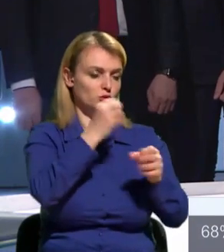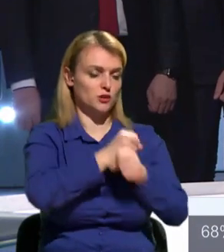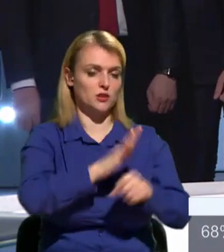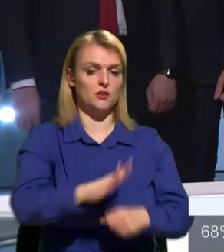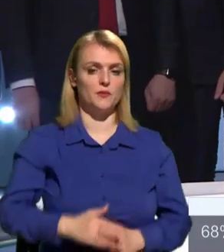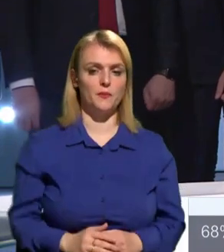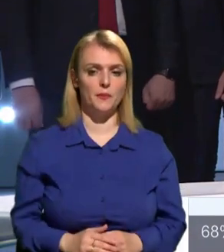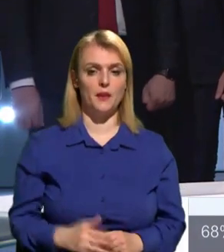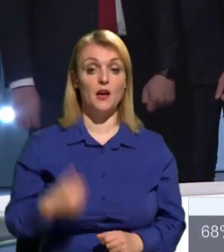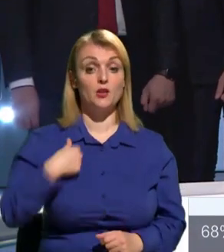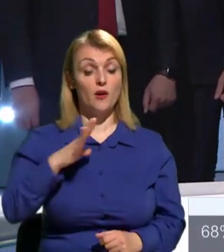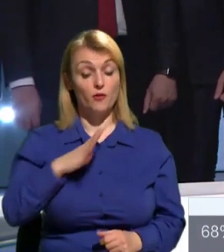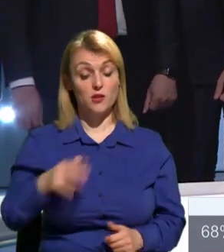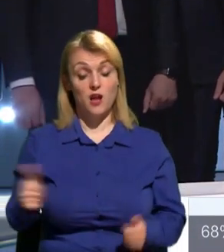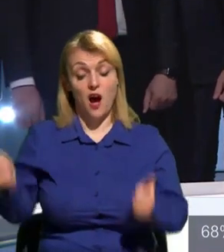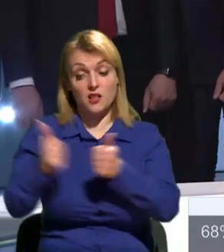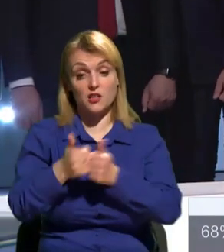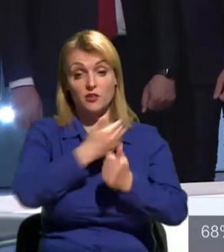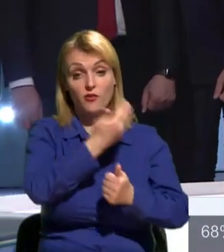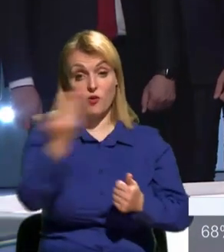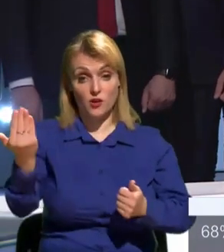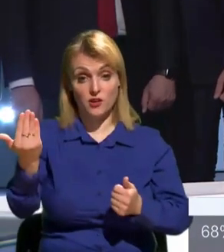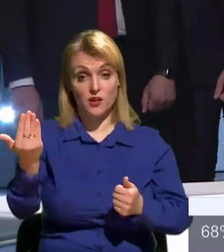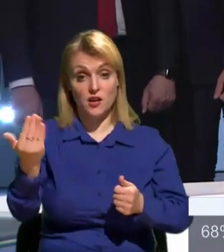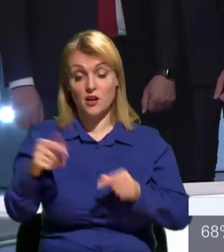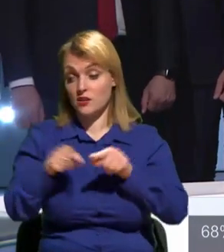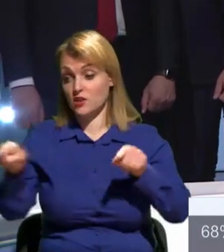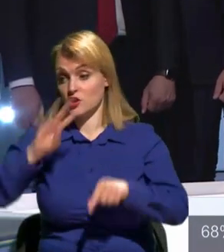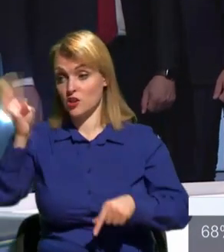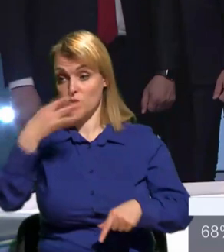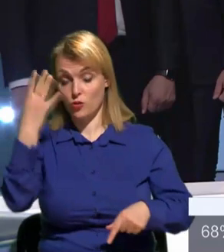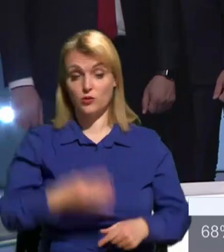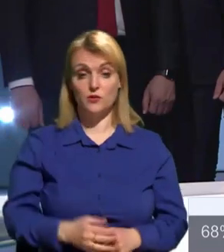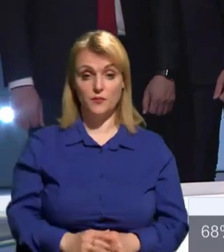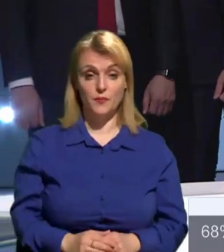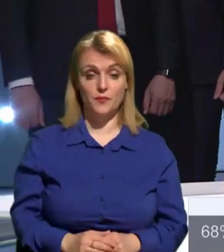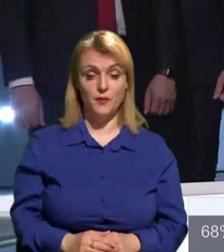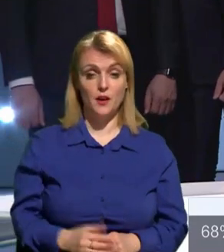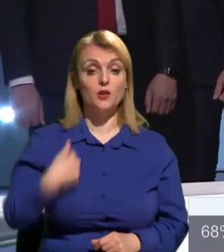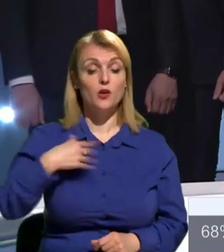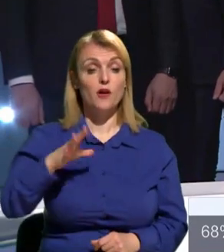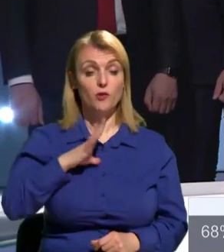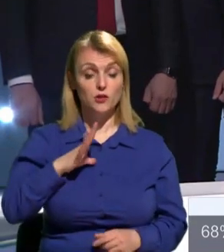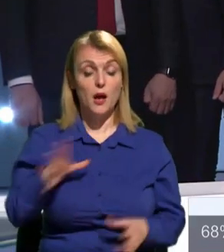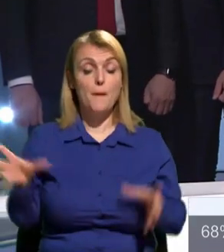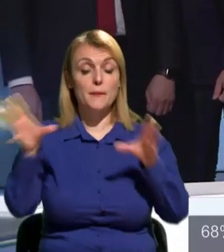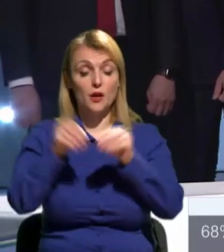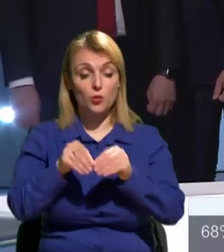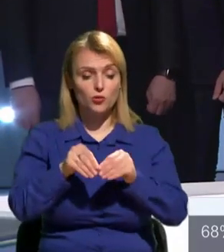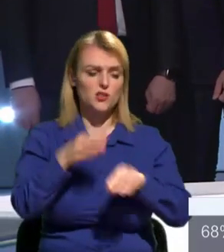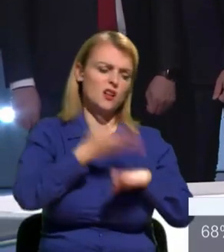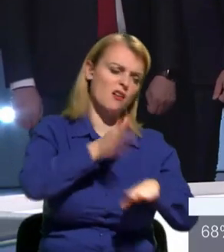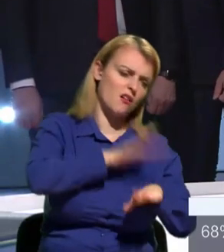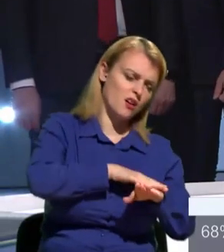fost alături de dumneavoastră toți acești 4 ani. Noi am fost împreună și la